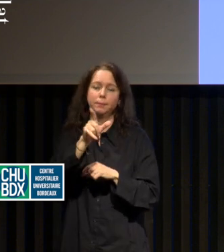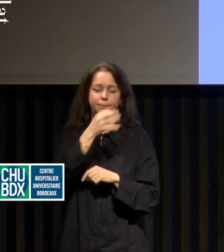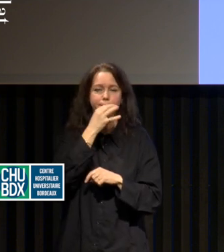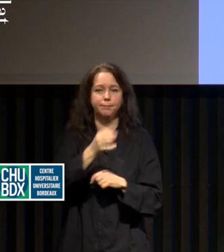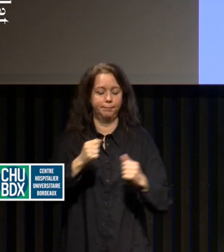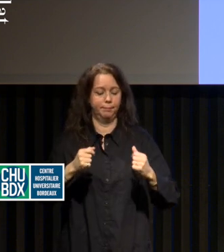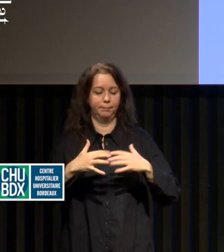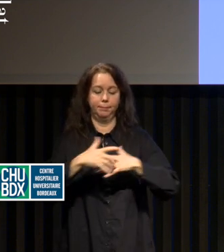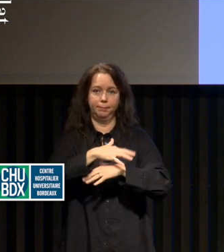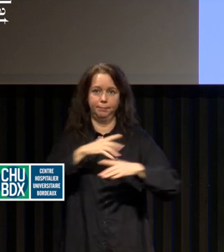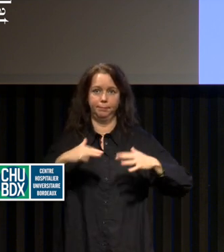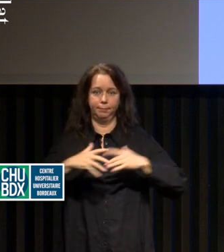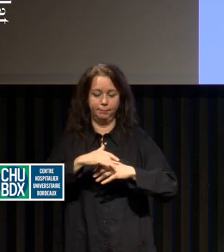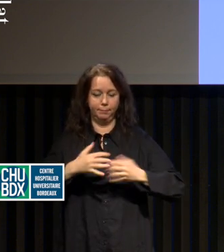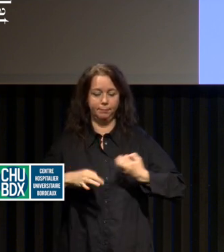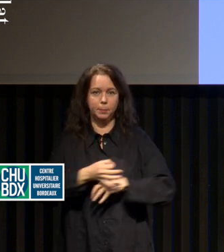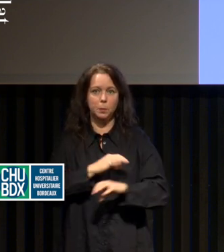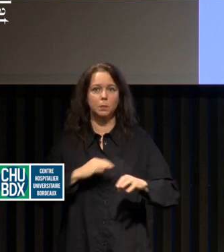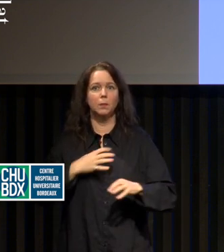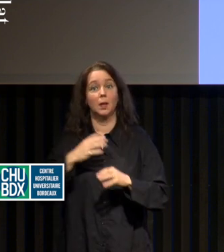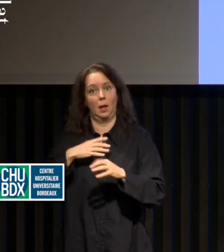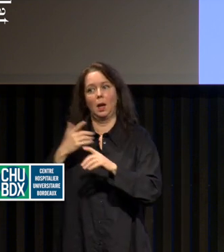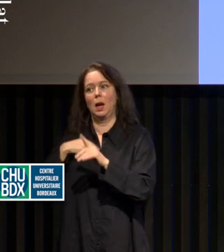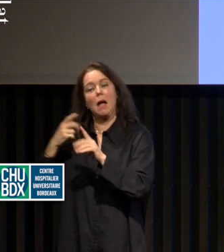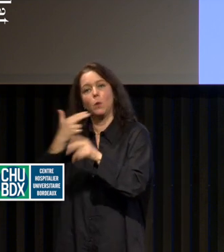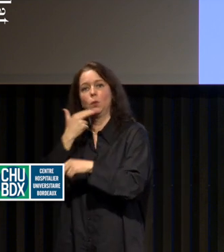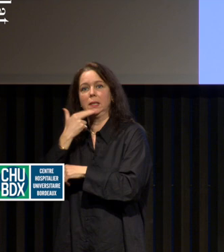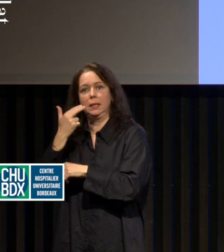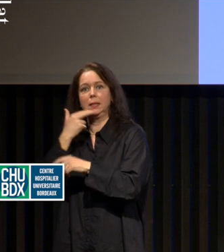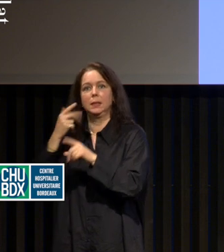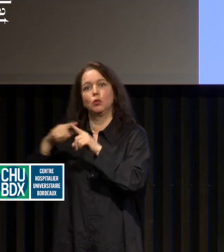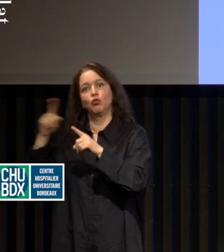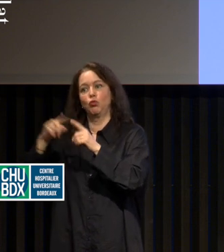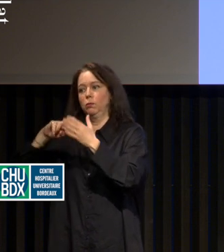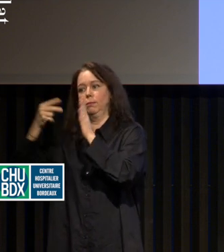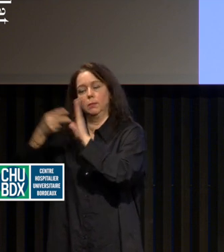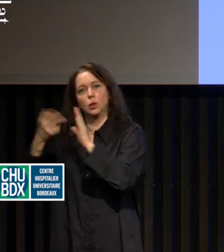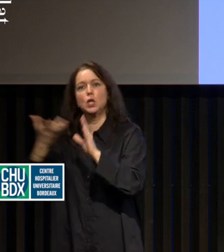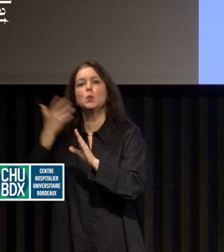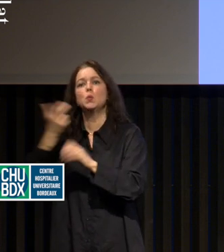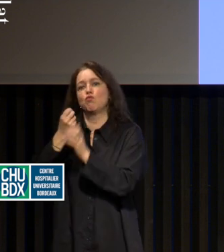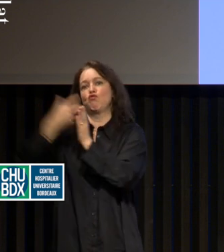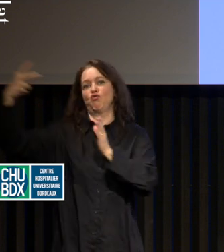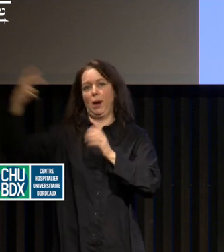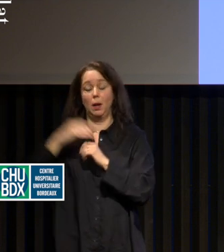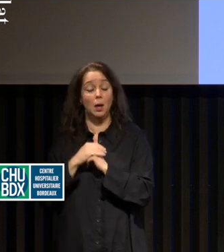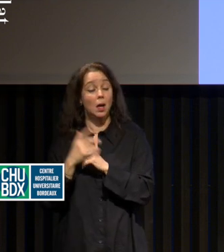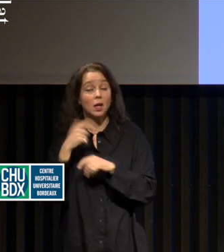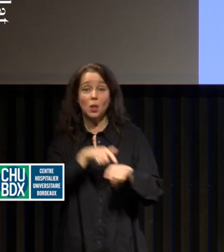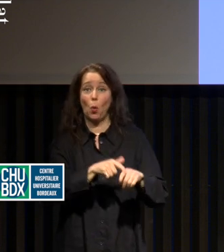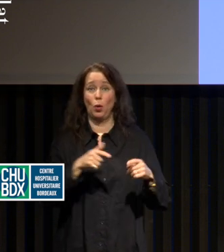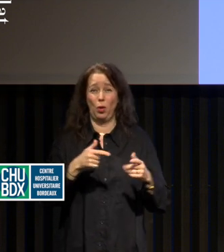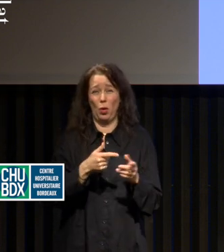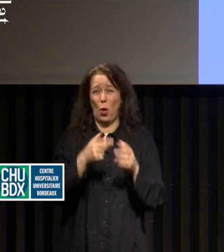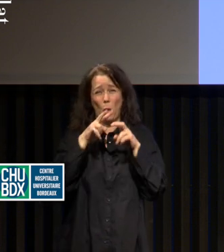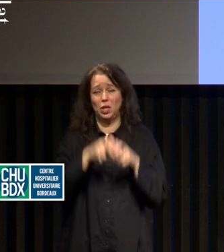on utilise des outils de biologie moléculaire qui coûtent énormément cher. Donc, la recherche sur le microbiote, c'est des millions, voire des